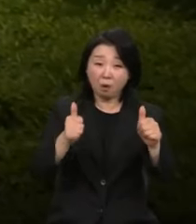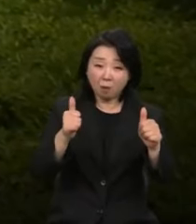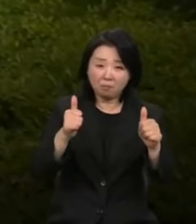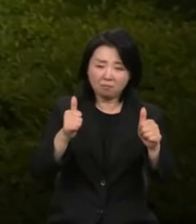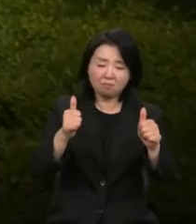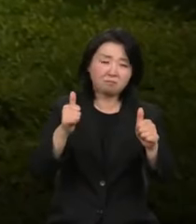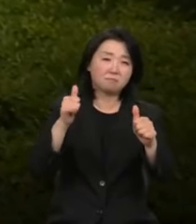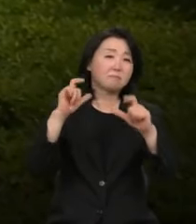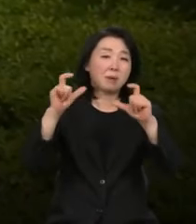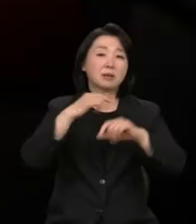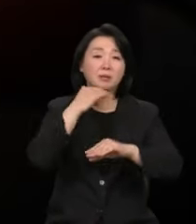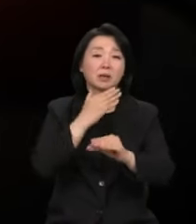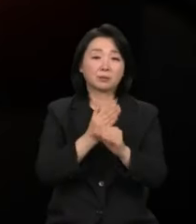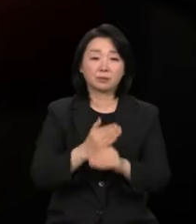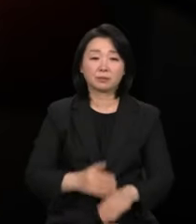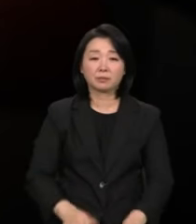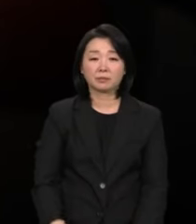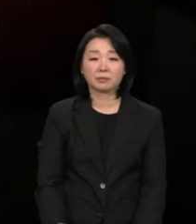있습니다.